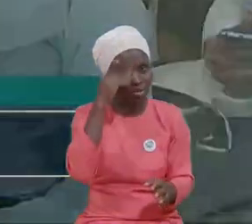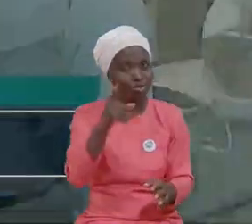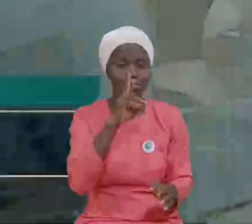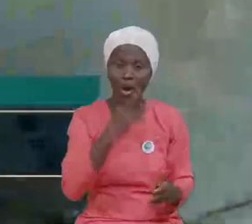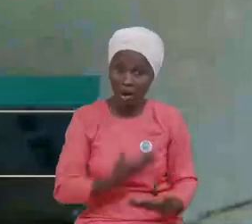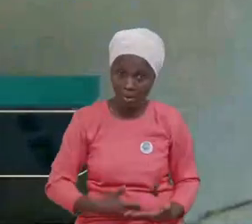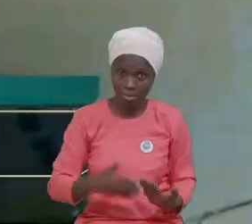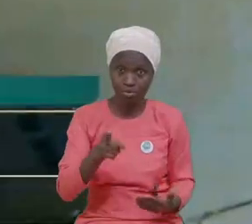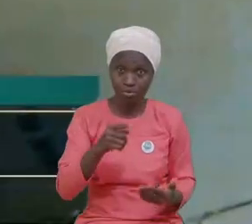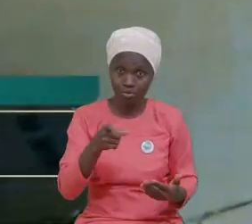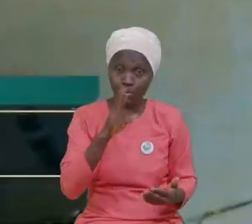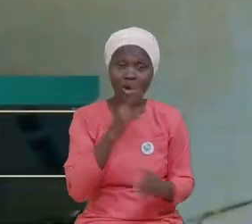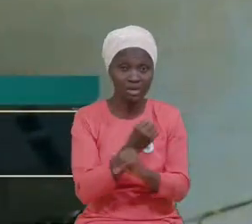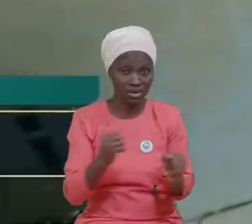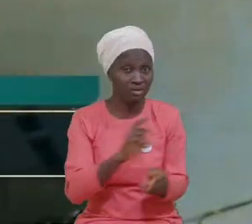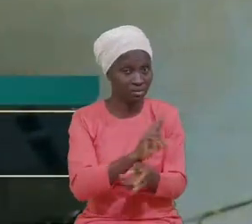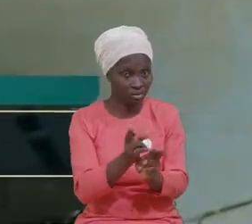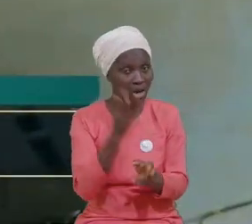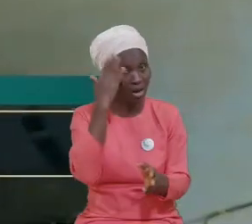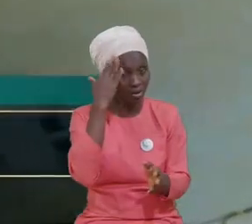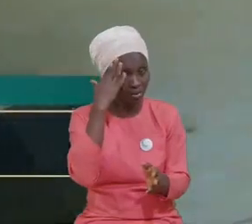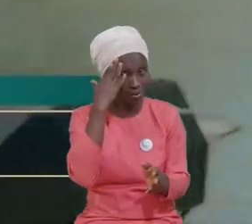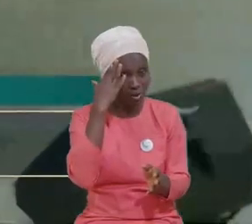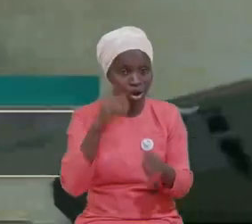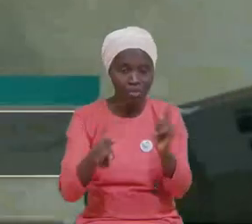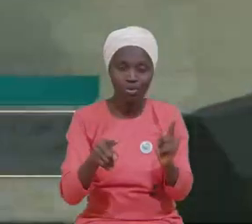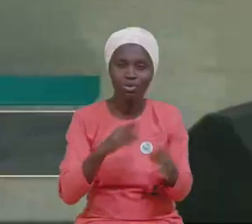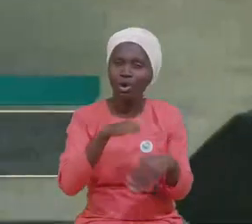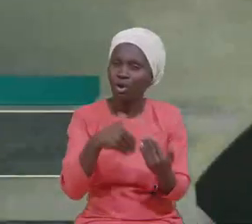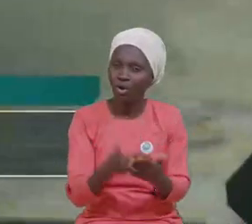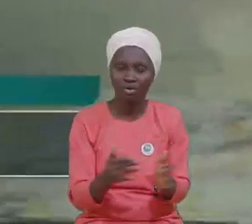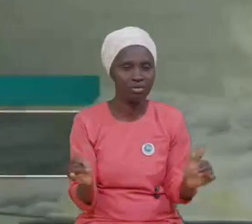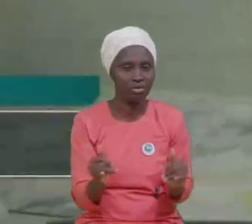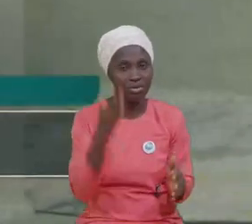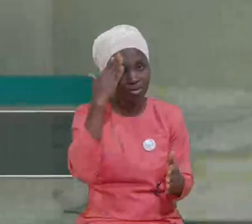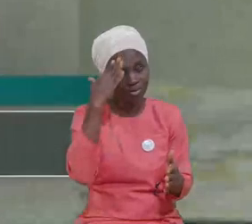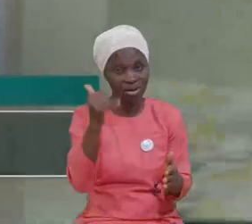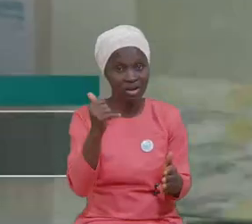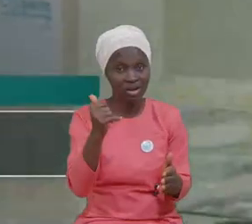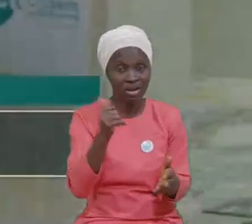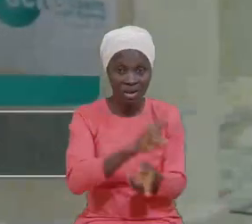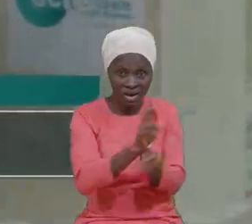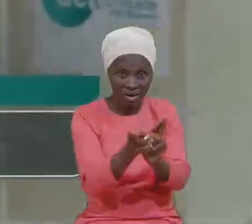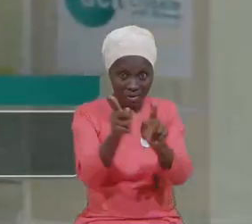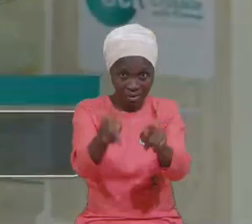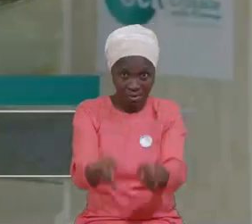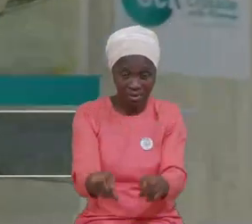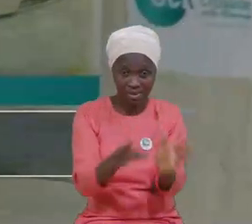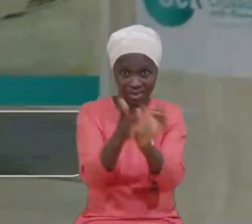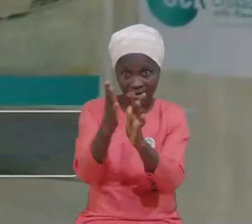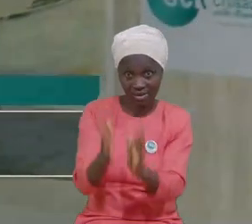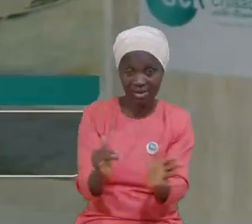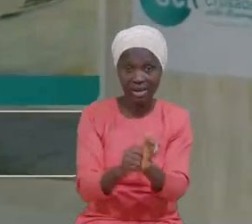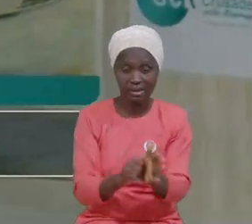nouveau, beaucoup, mais tout de même, vous savez, la personne est de nouveau qui parle